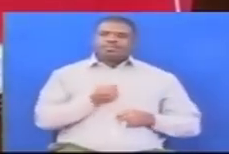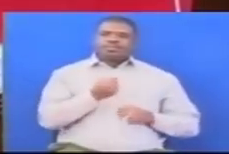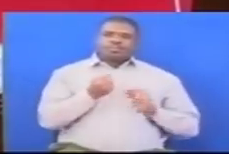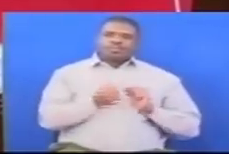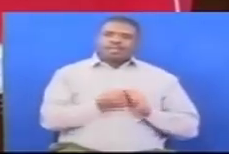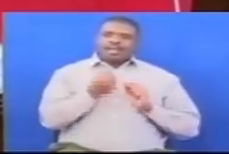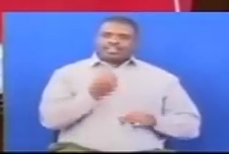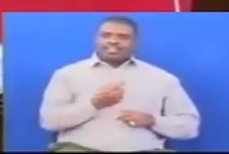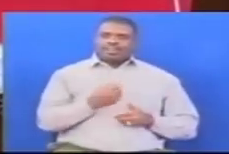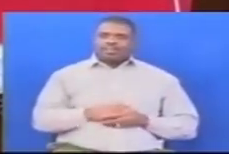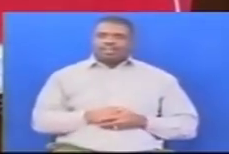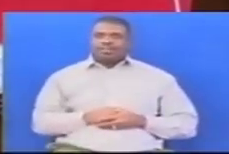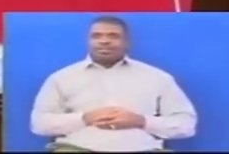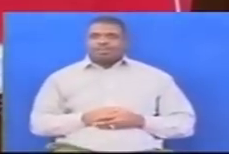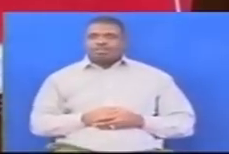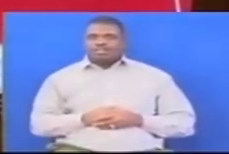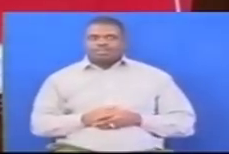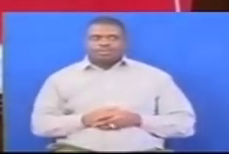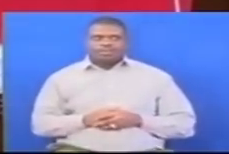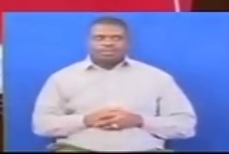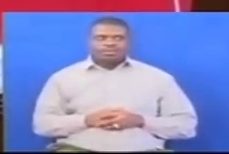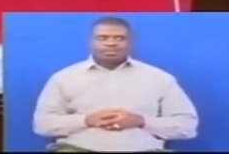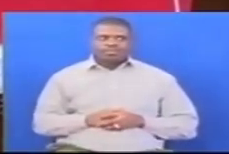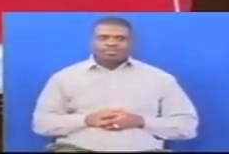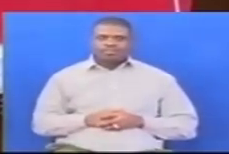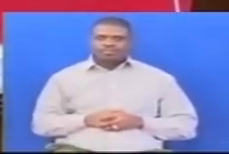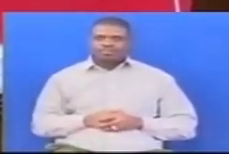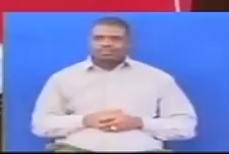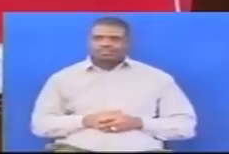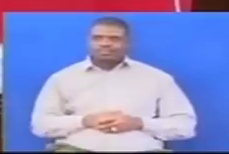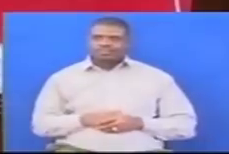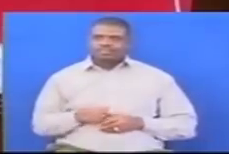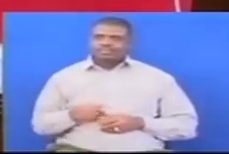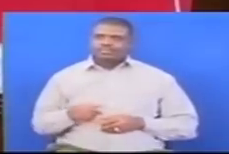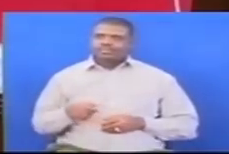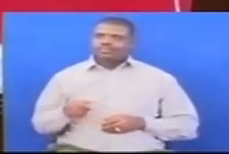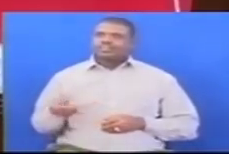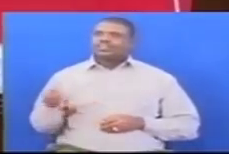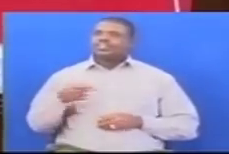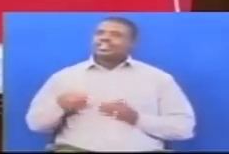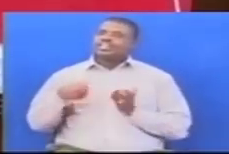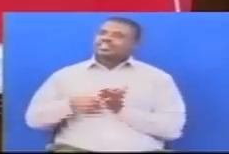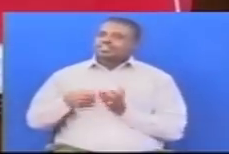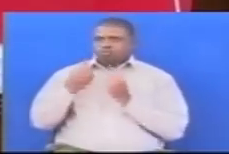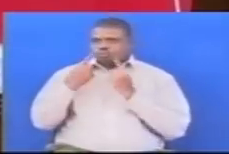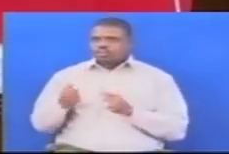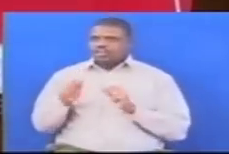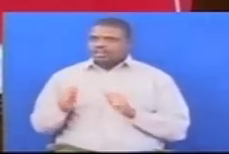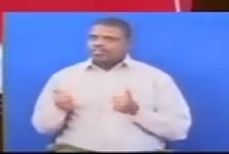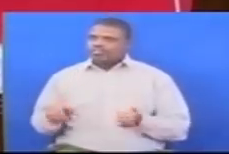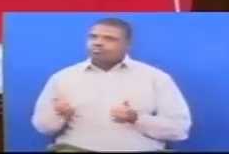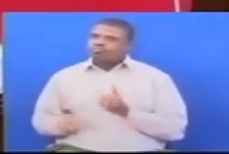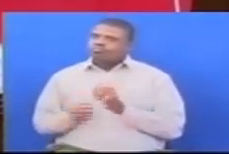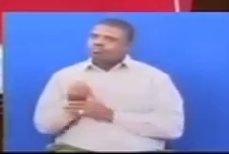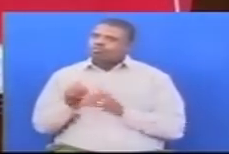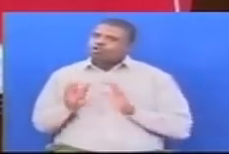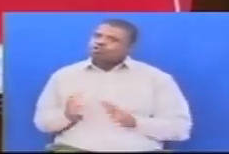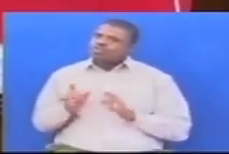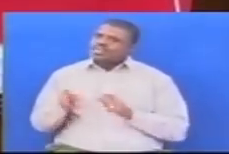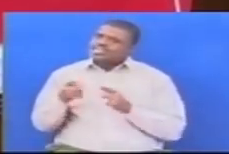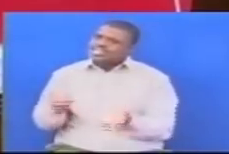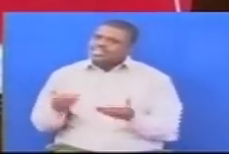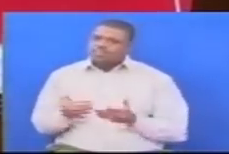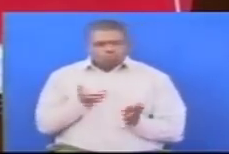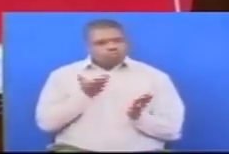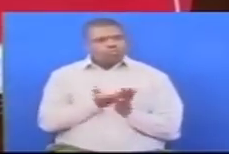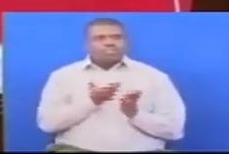wewe? Ni kwenda Lumumbashi na kurudi. Nilidai receipt ya hiyo gari haikuonekana. Kwa nini sifukua makaburi? Mnaogopa kitu gani?